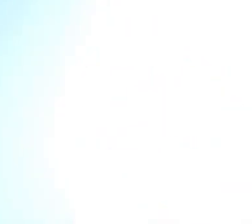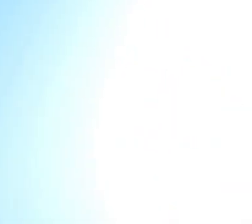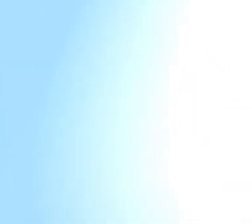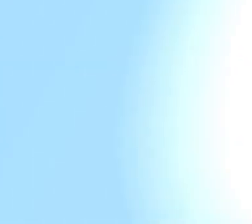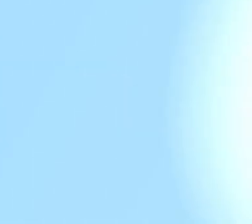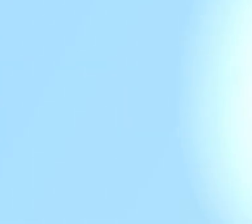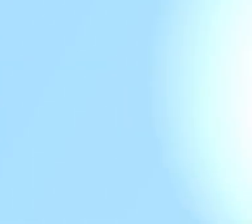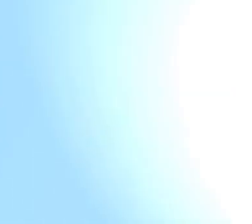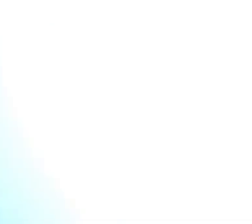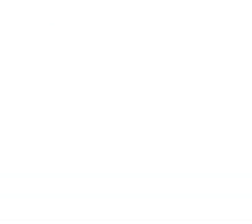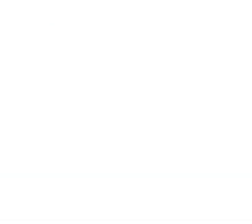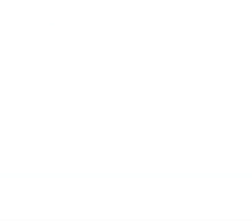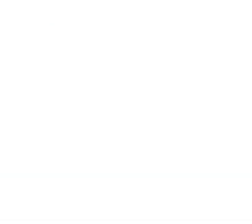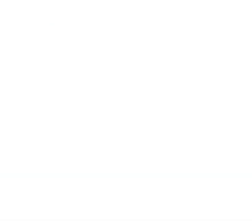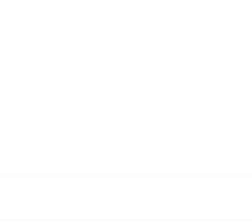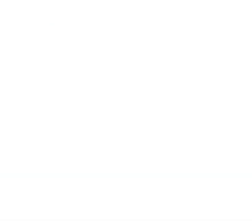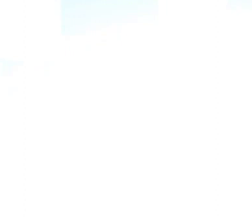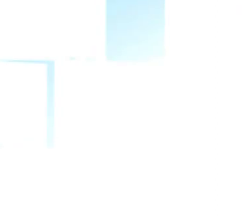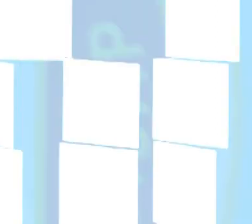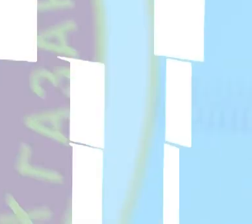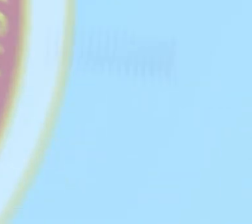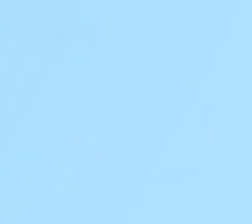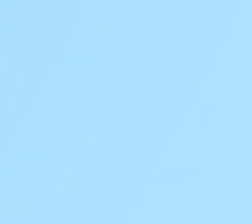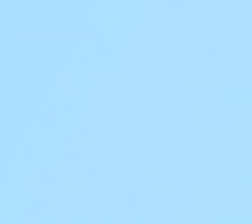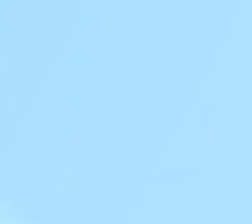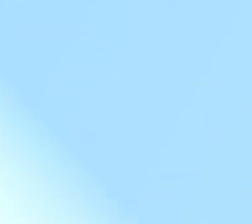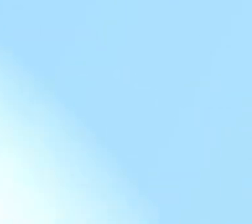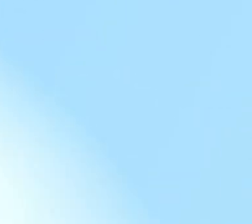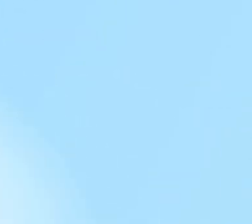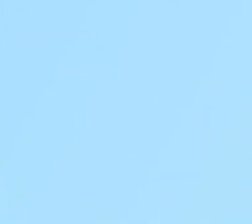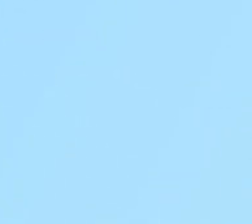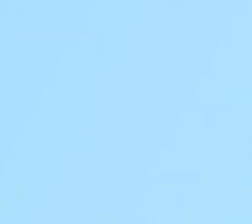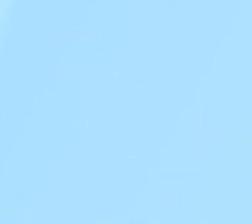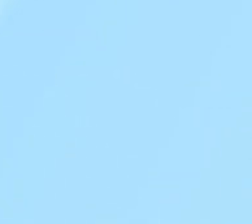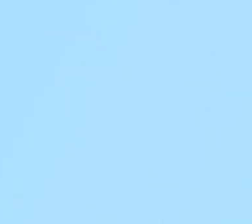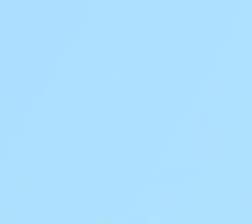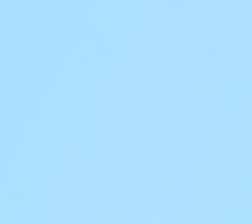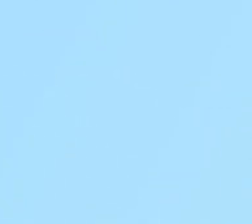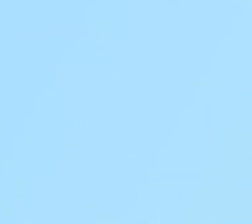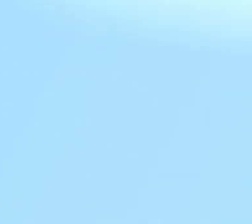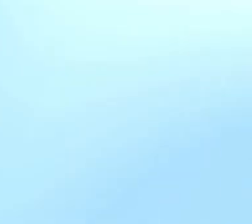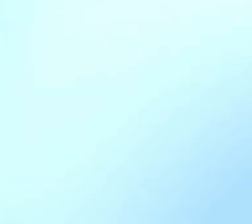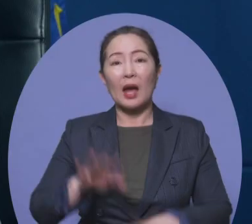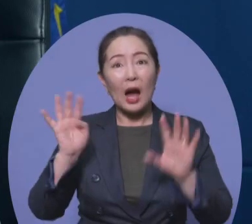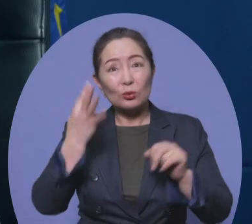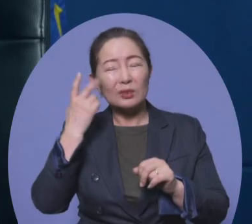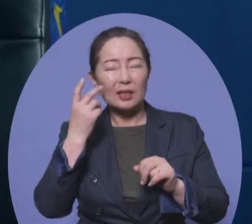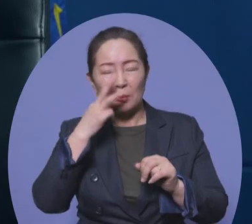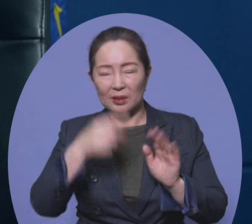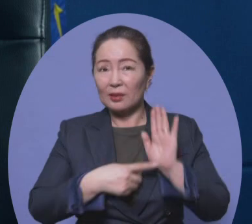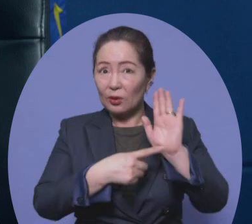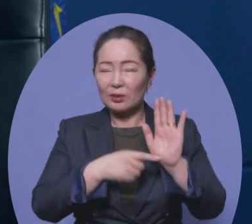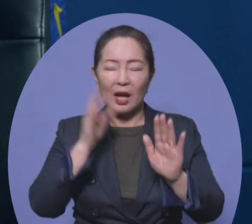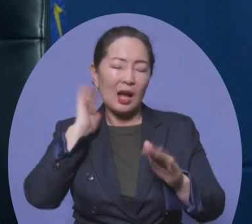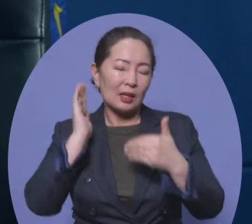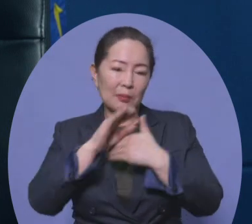110. Нууцыг чанлан хадгална. Авилгатай тэмцэх газар. За 14 хүнтэн